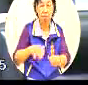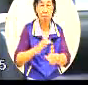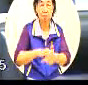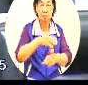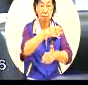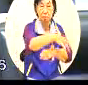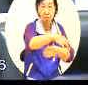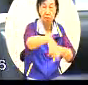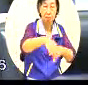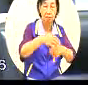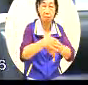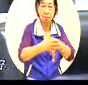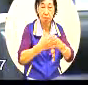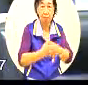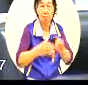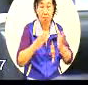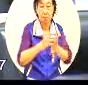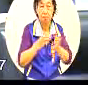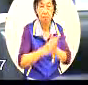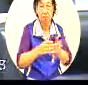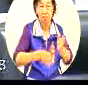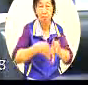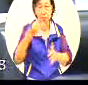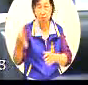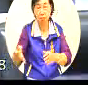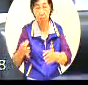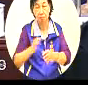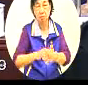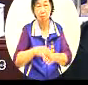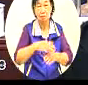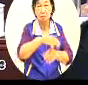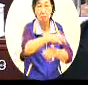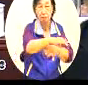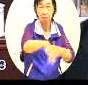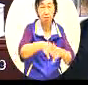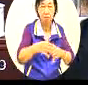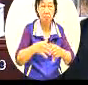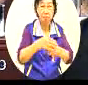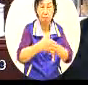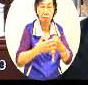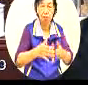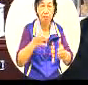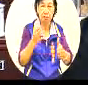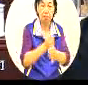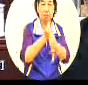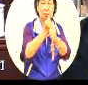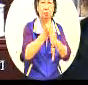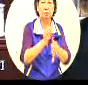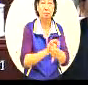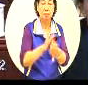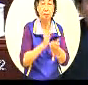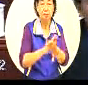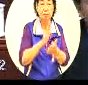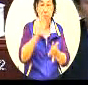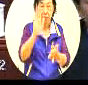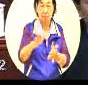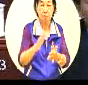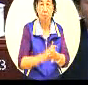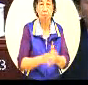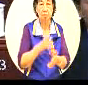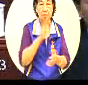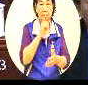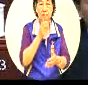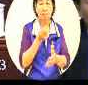再来做征收。 那个钱是等于是环保署收的，那在将来会中央地方会分了哈，就是地方分六